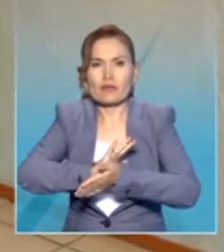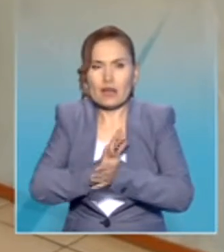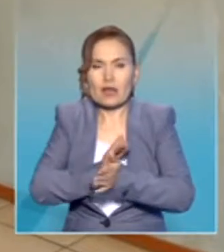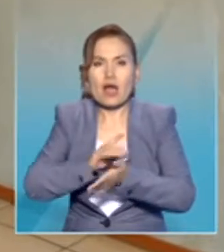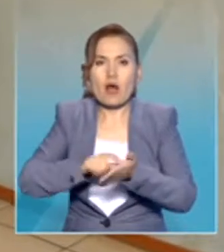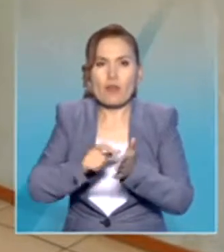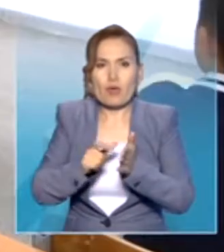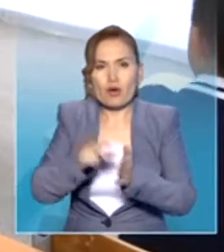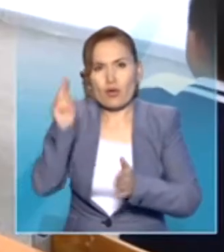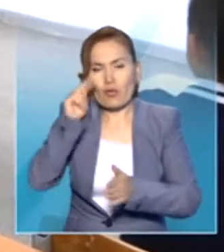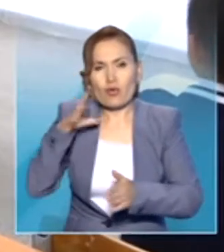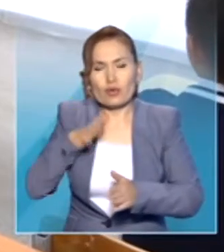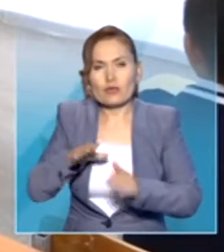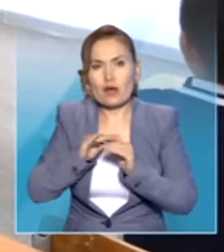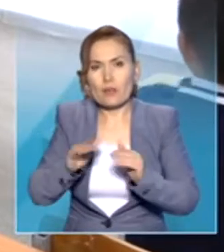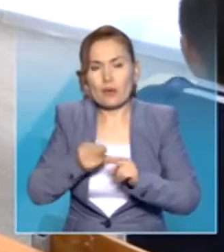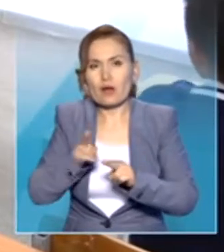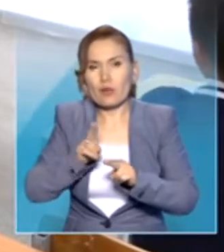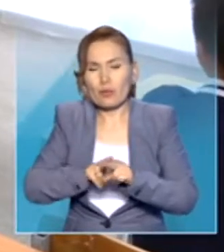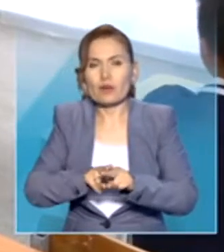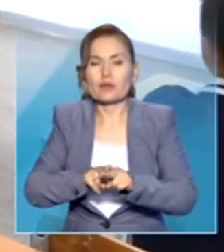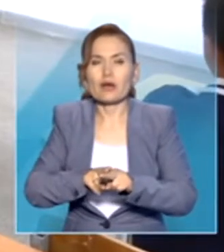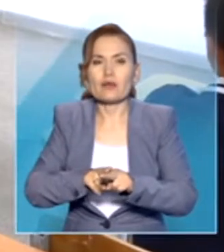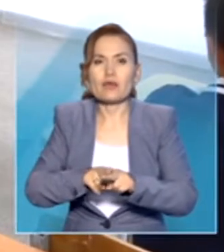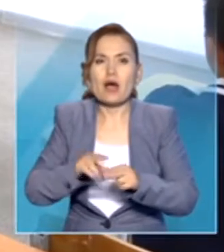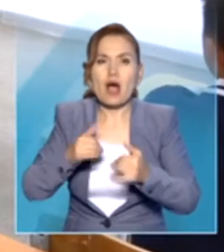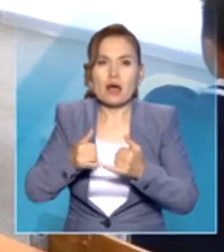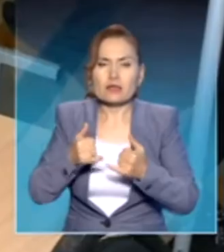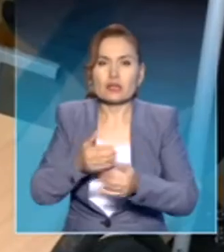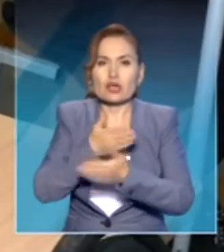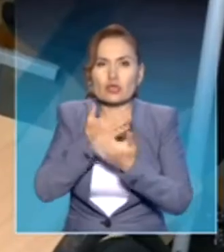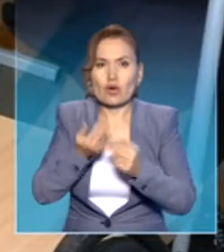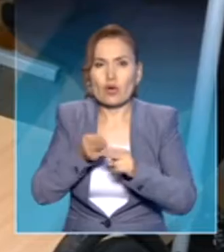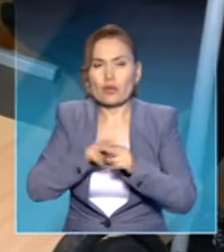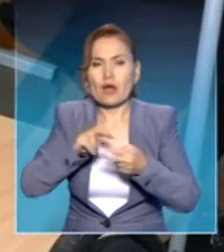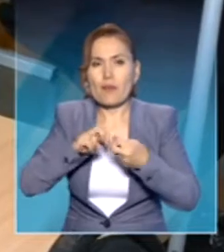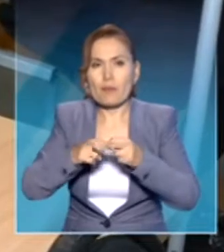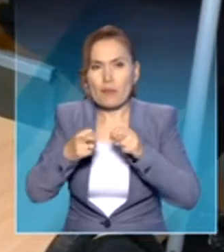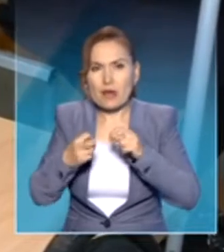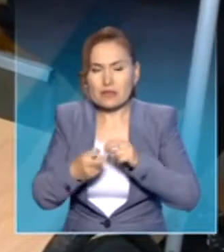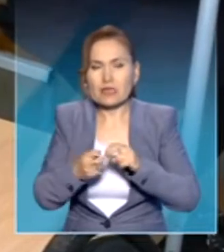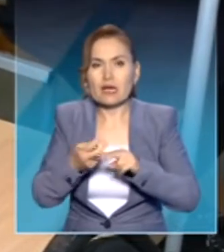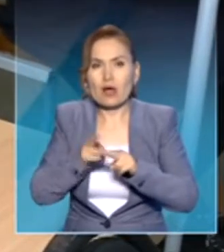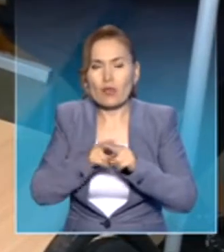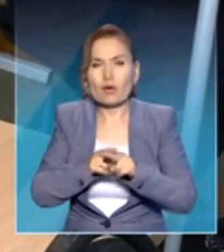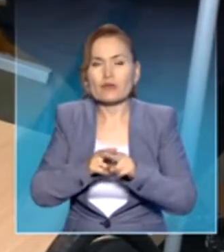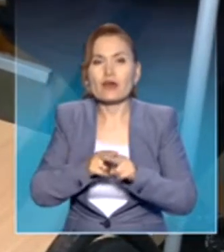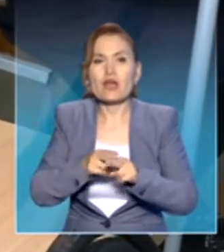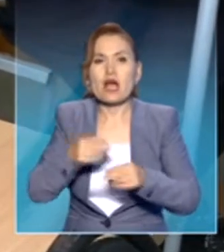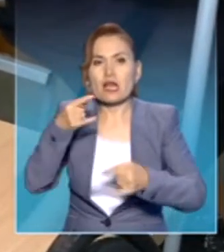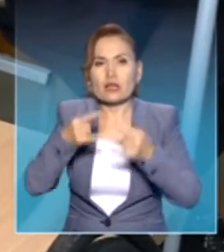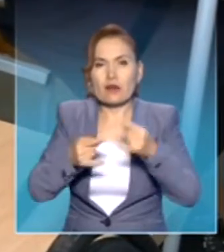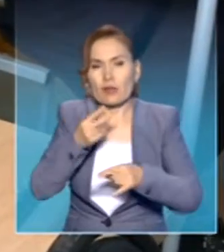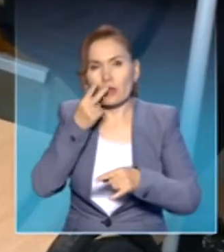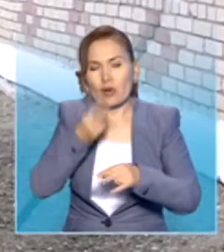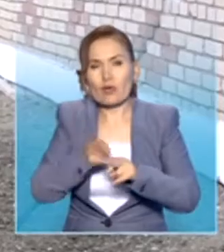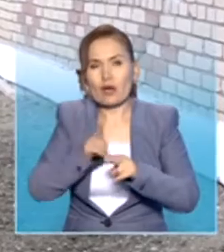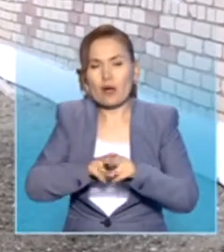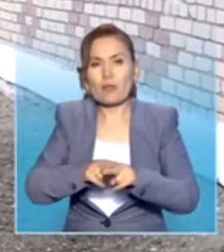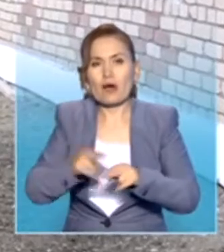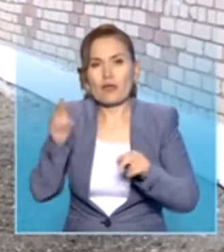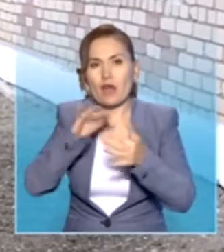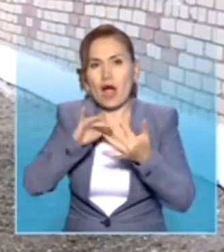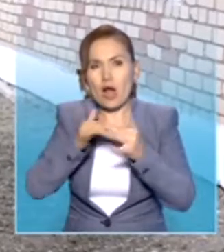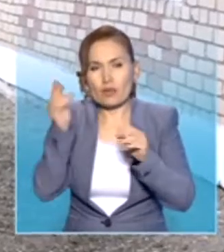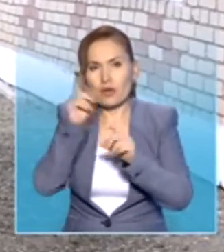дене шынықтыру пәнінің өзі сыныптарда өткен. Асхана атымен жоқ. Осы мәселе арнамыздан көрсетілгеннен кейін ауылда заманауи стандарттарға сай